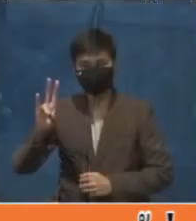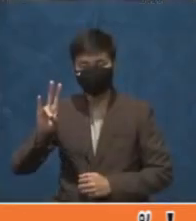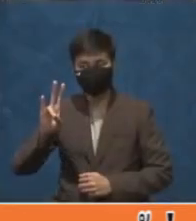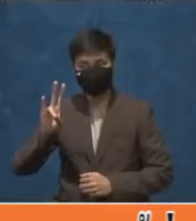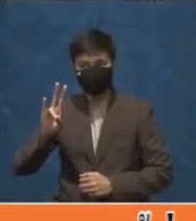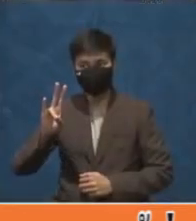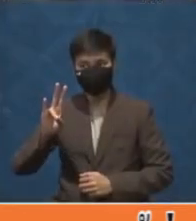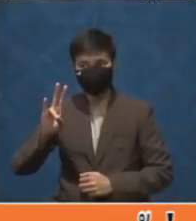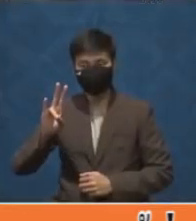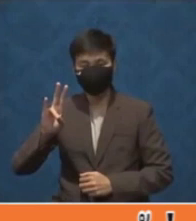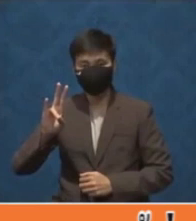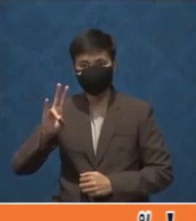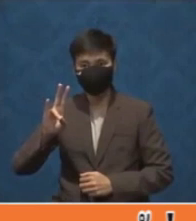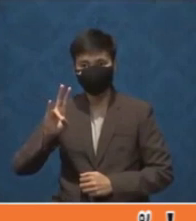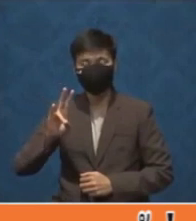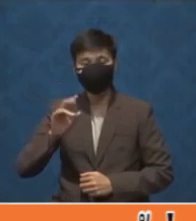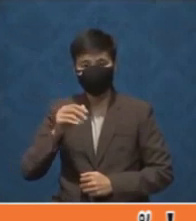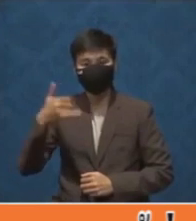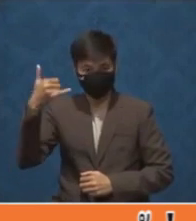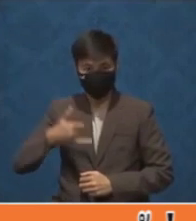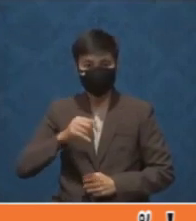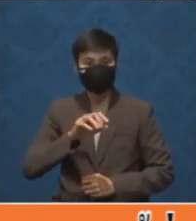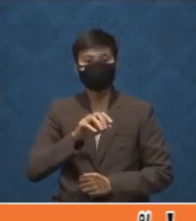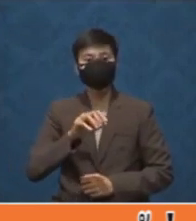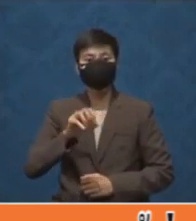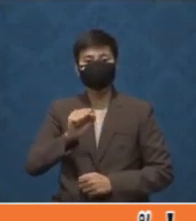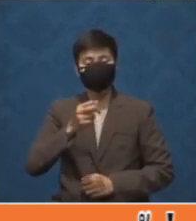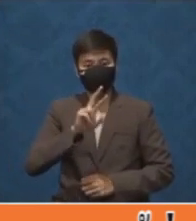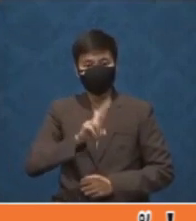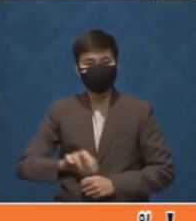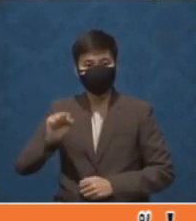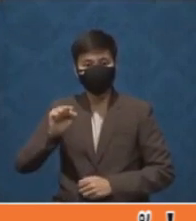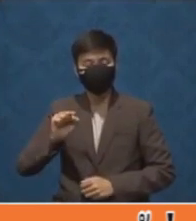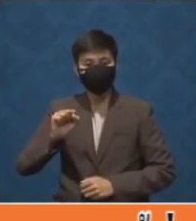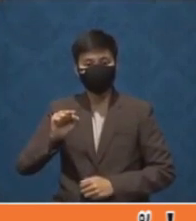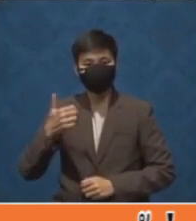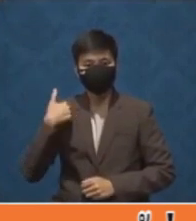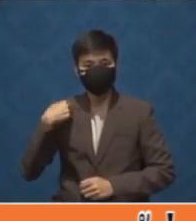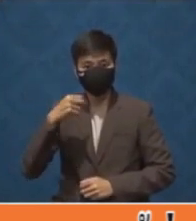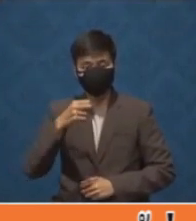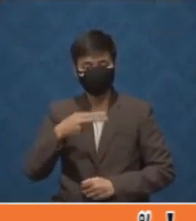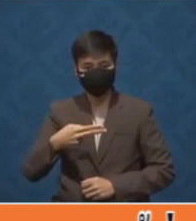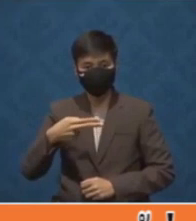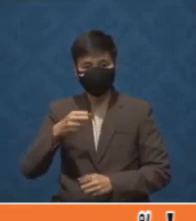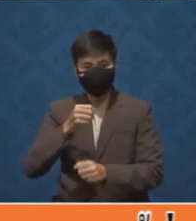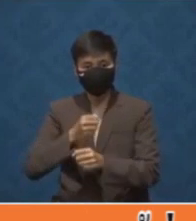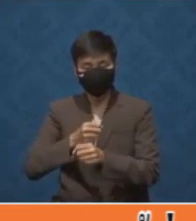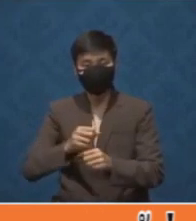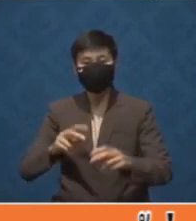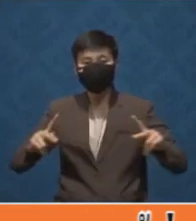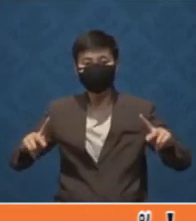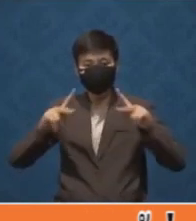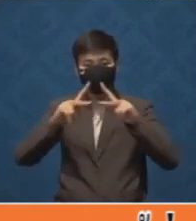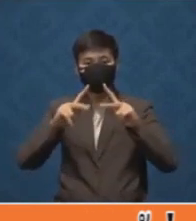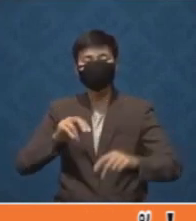ร่างพ.ร.บ.ฉบับนี้เข้าสภาครั้งแรกด้วยซ้ำหน่วยงานอย่างกระทรวงกลาโหมมห